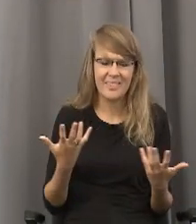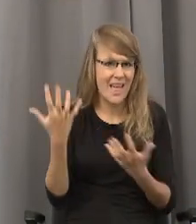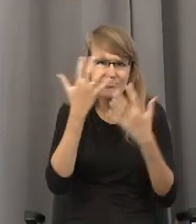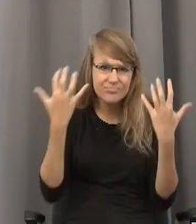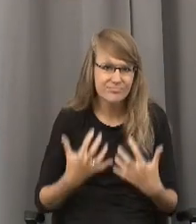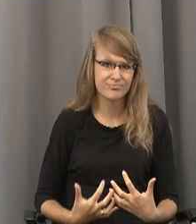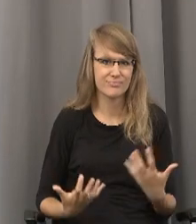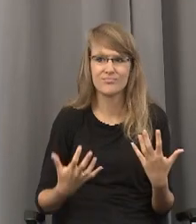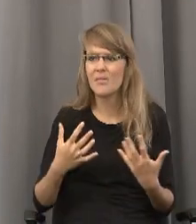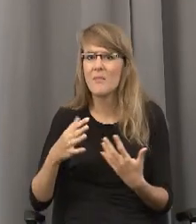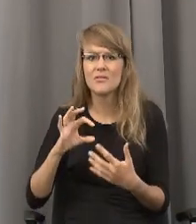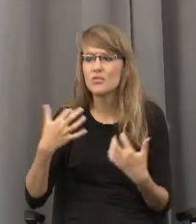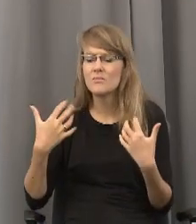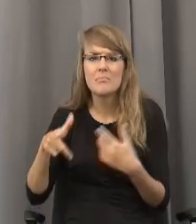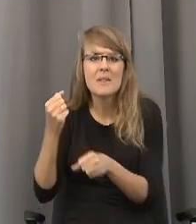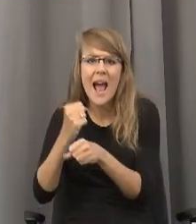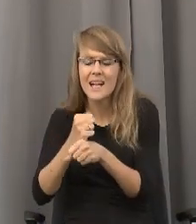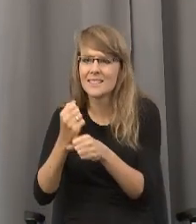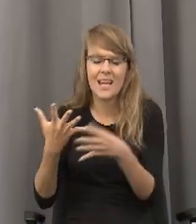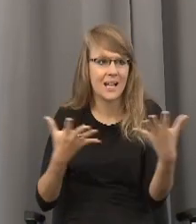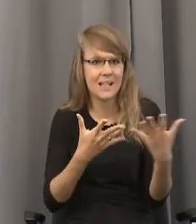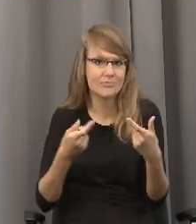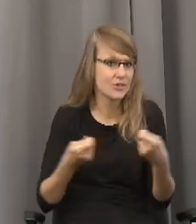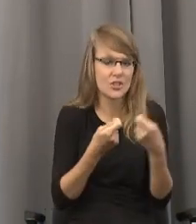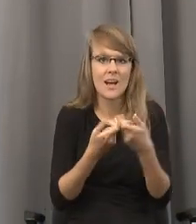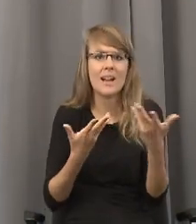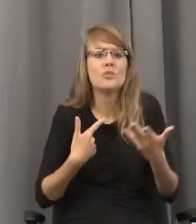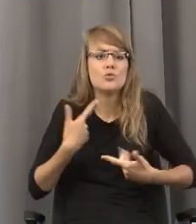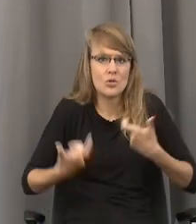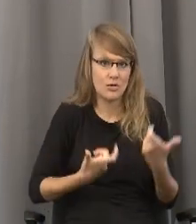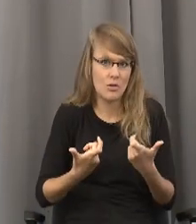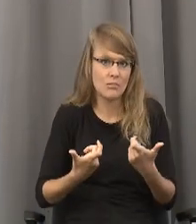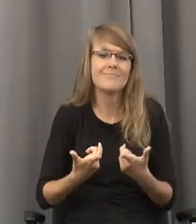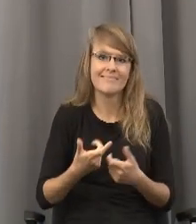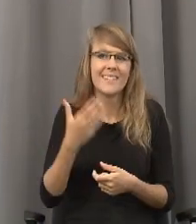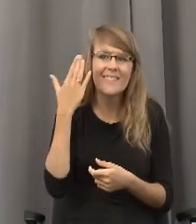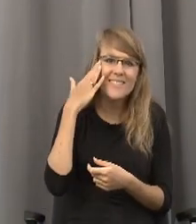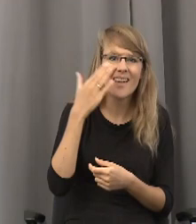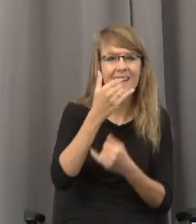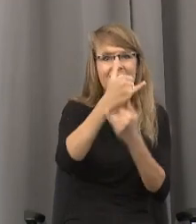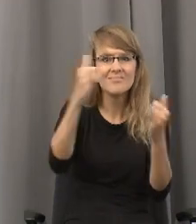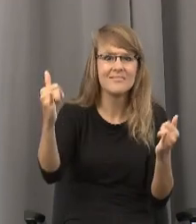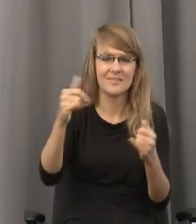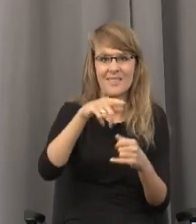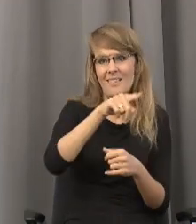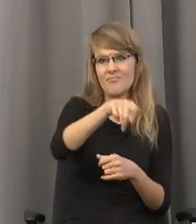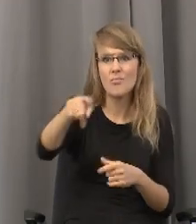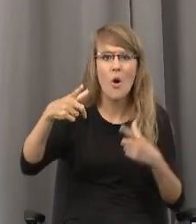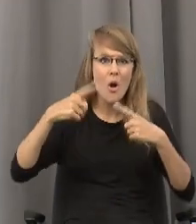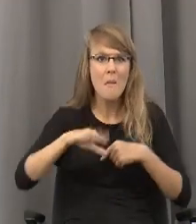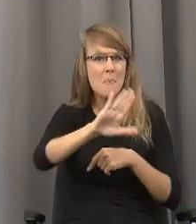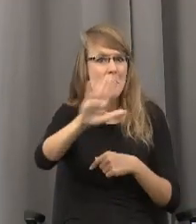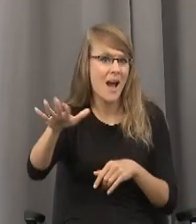życie zawodowe. I dobrze wiemy, że jest sporo rozwiązań, które są opracowane w Państwa środowisku, które